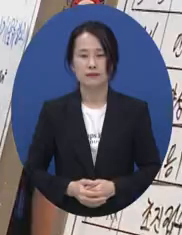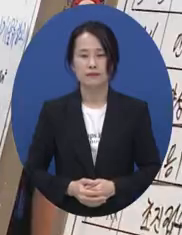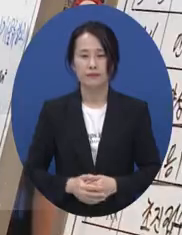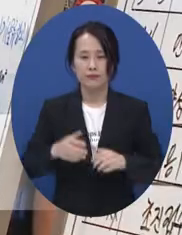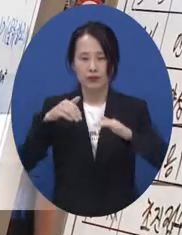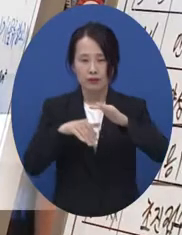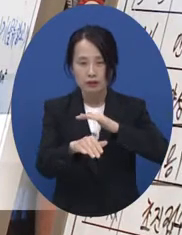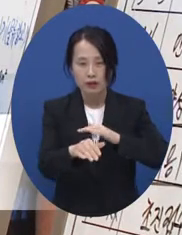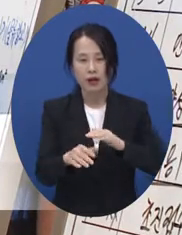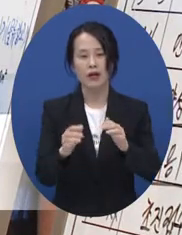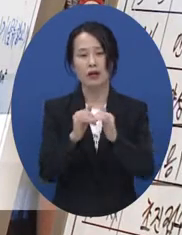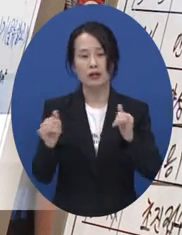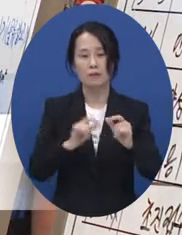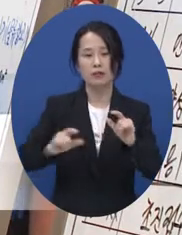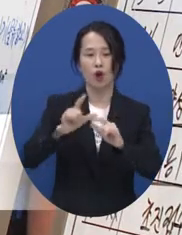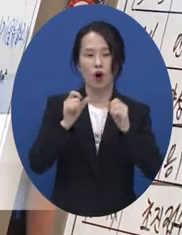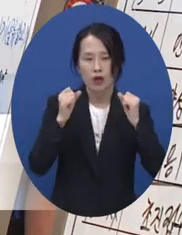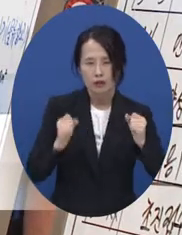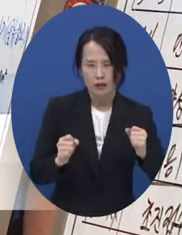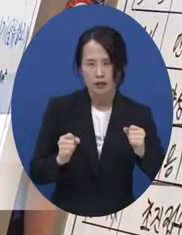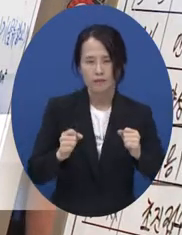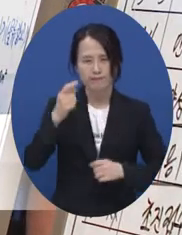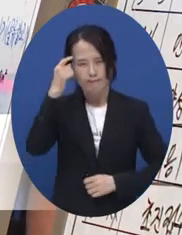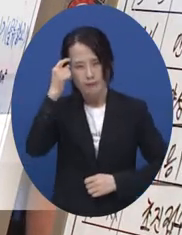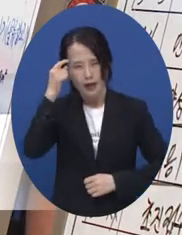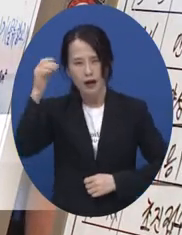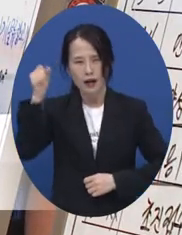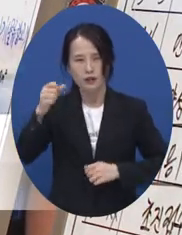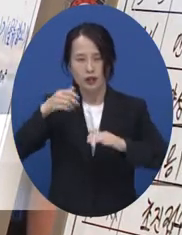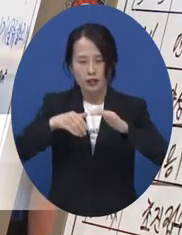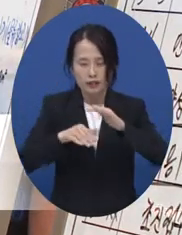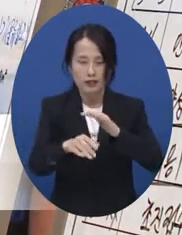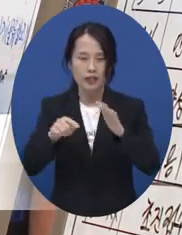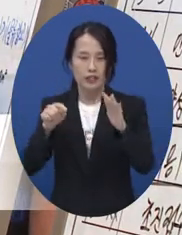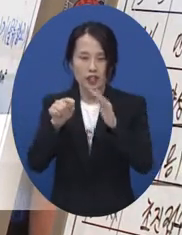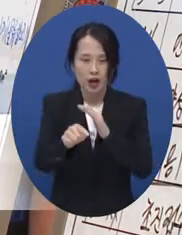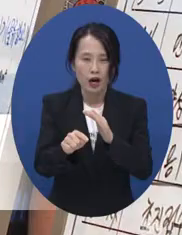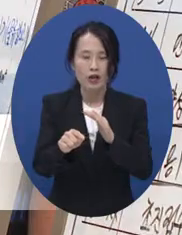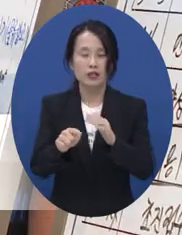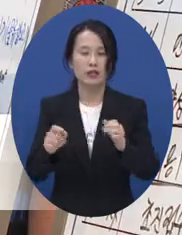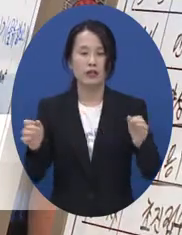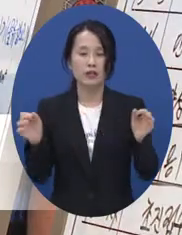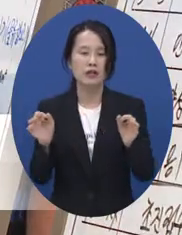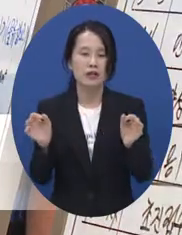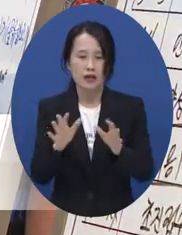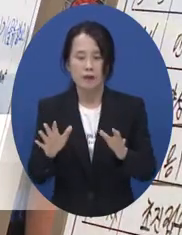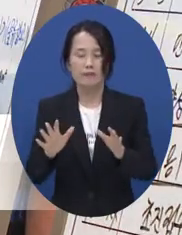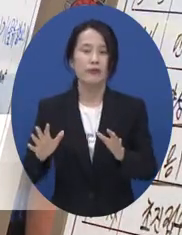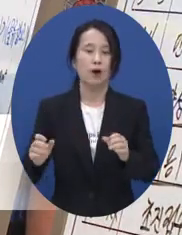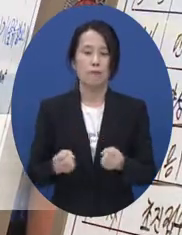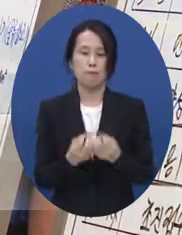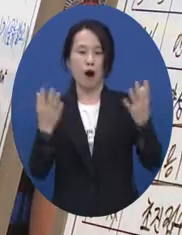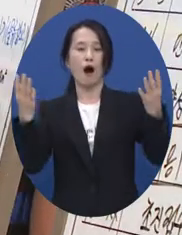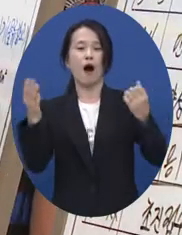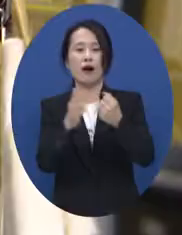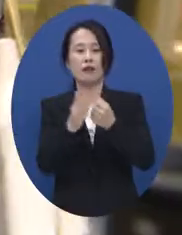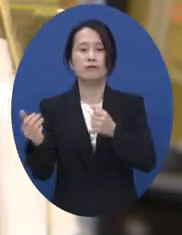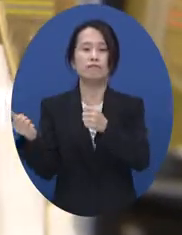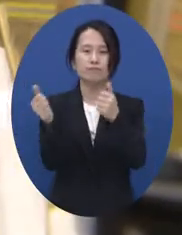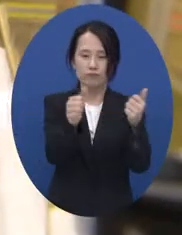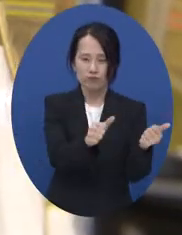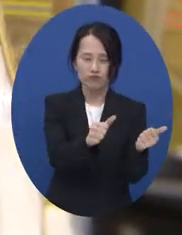지하에 1명이 더 있겠다는 판단을 가지고 지하에 진입을 하는 순간 폭발이 일어나서